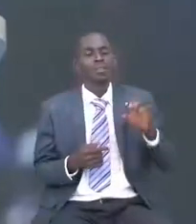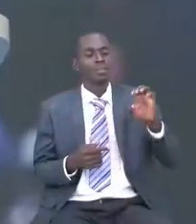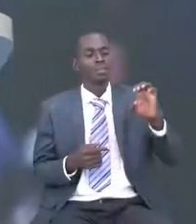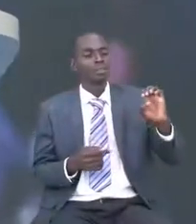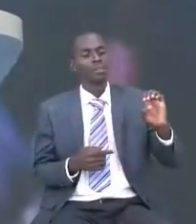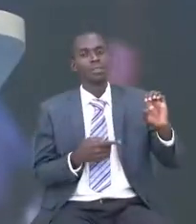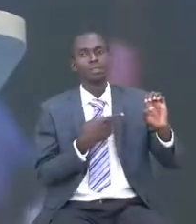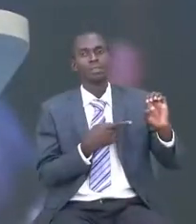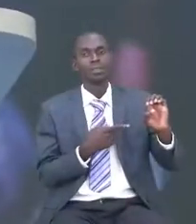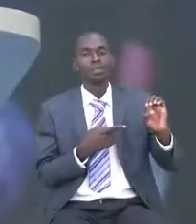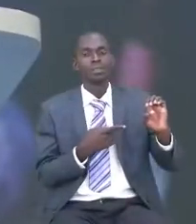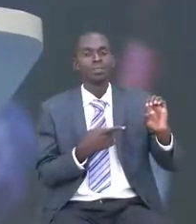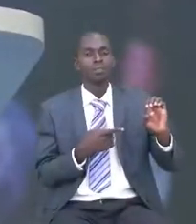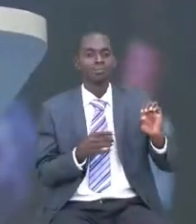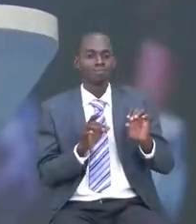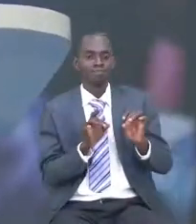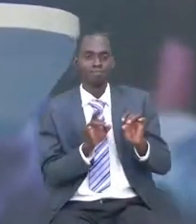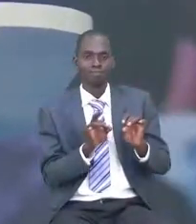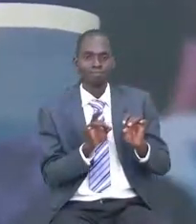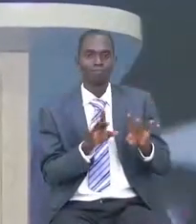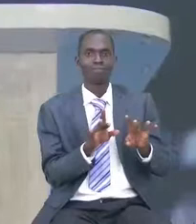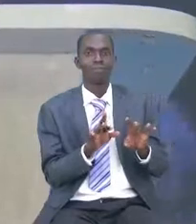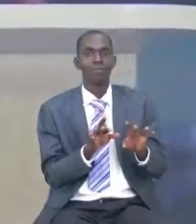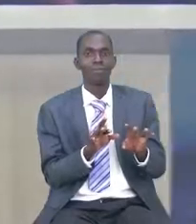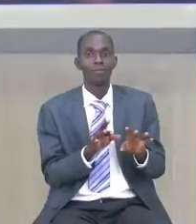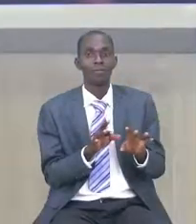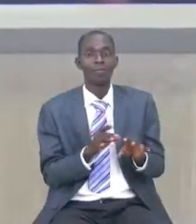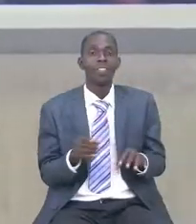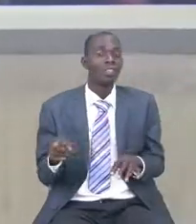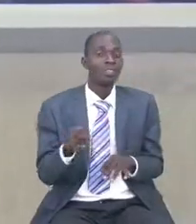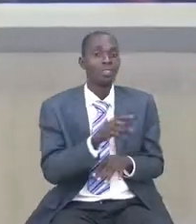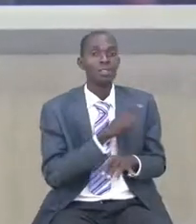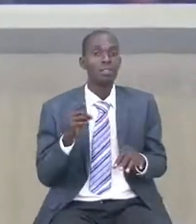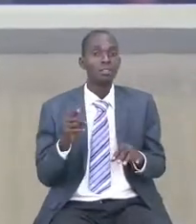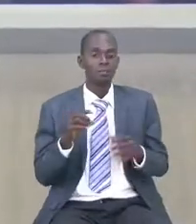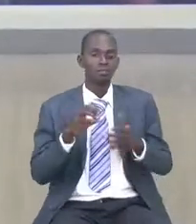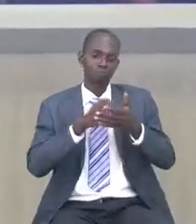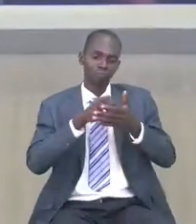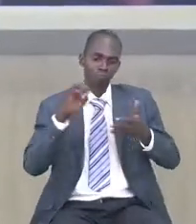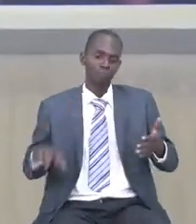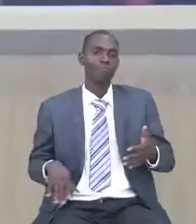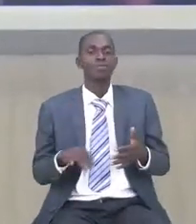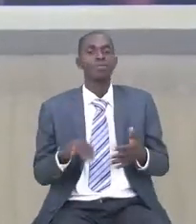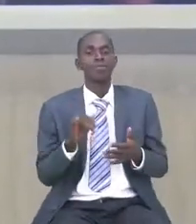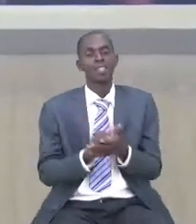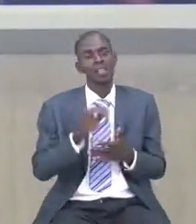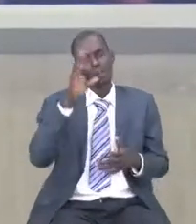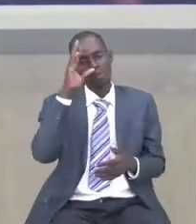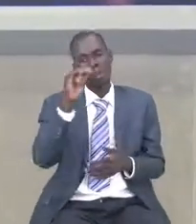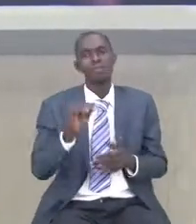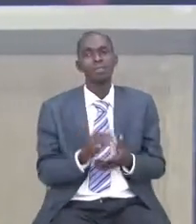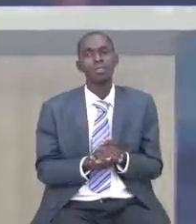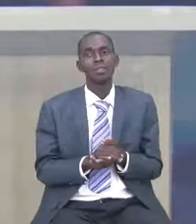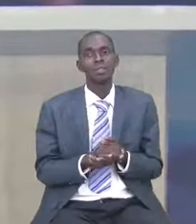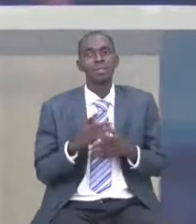c'est l'élimination. Ils l'ont éliminé de la famille à laquelle il appartenait. Et ils